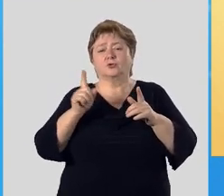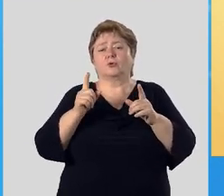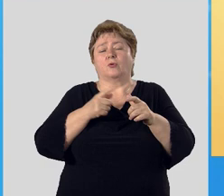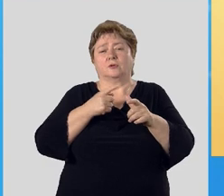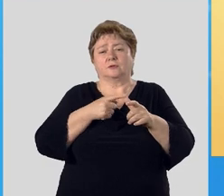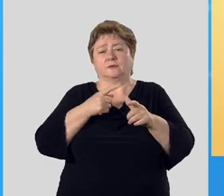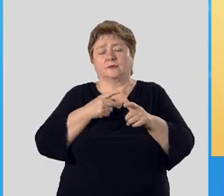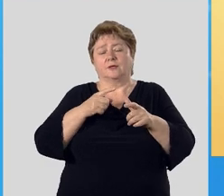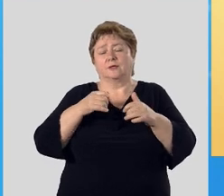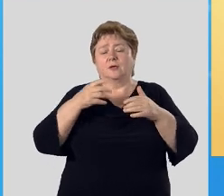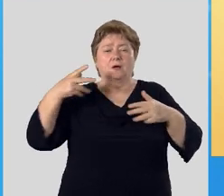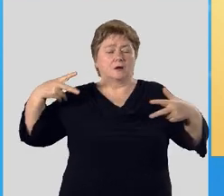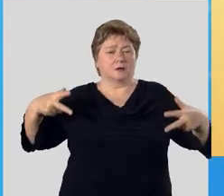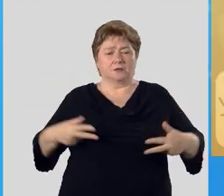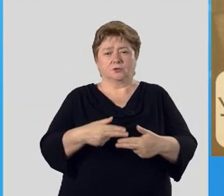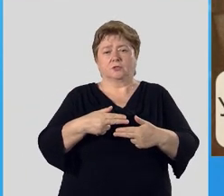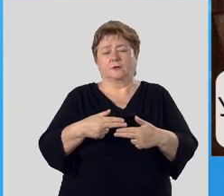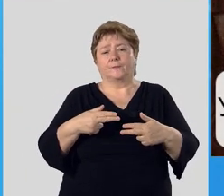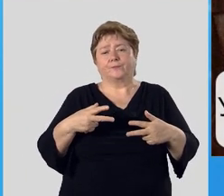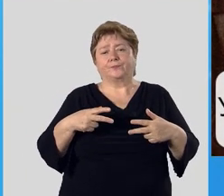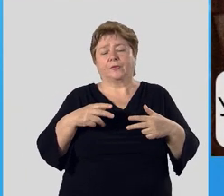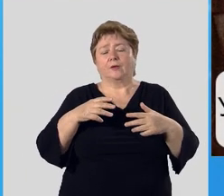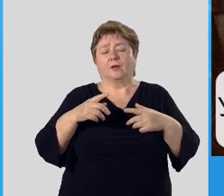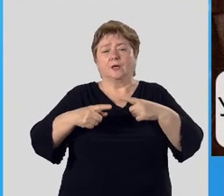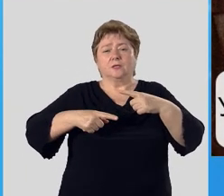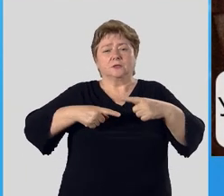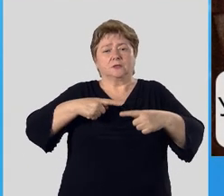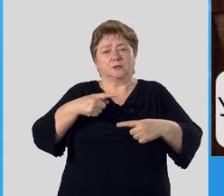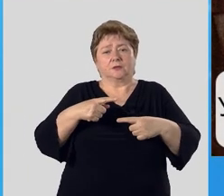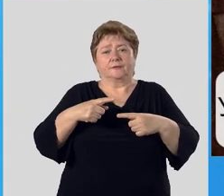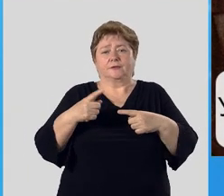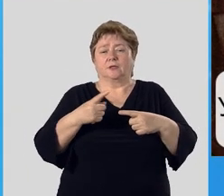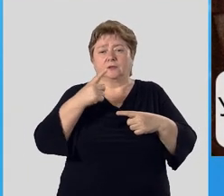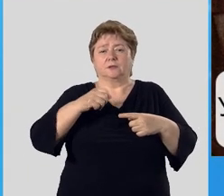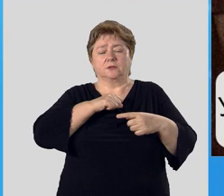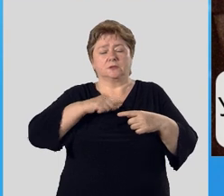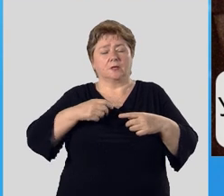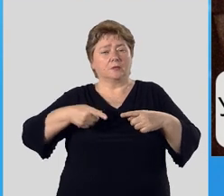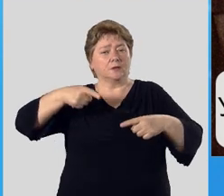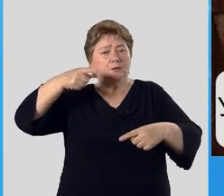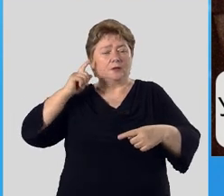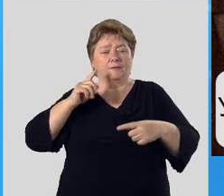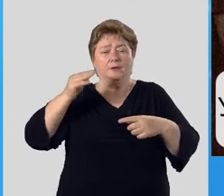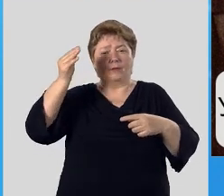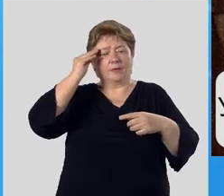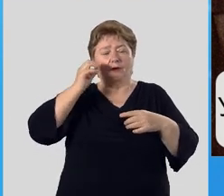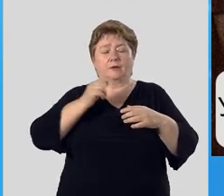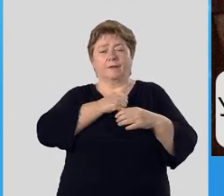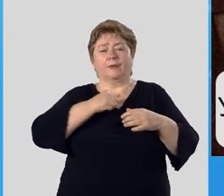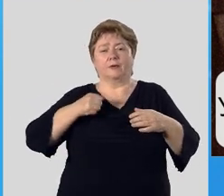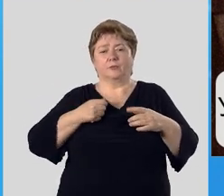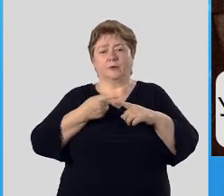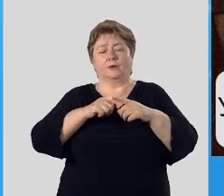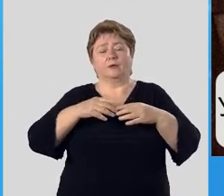означает рассечение и следовательно один из самых древних методов анатомии